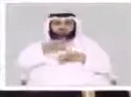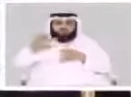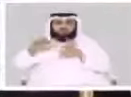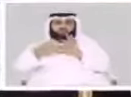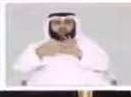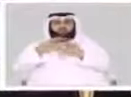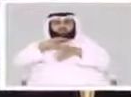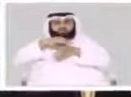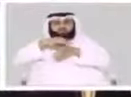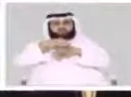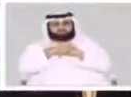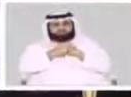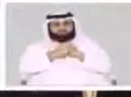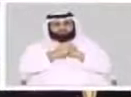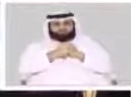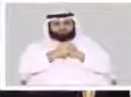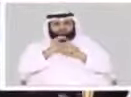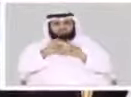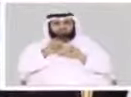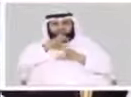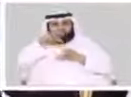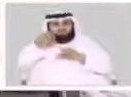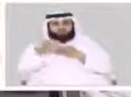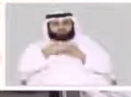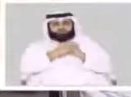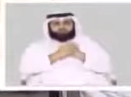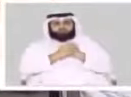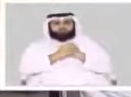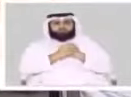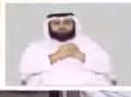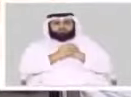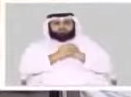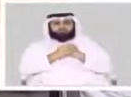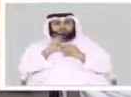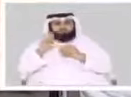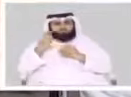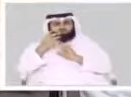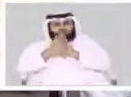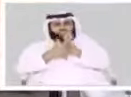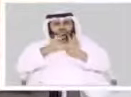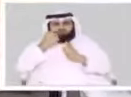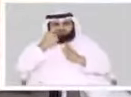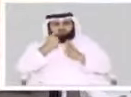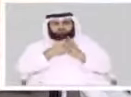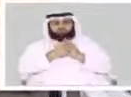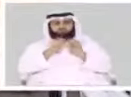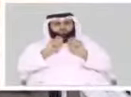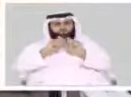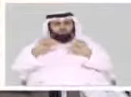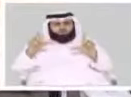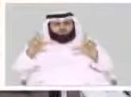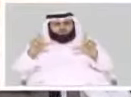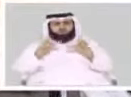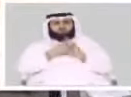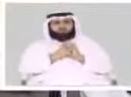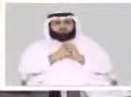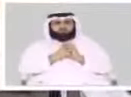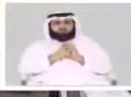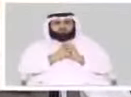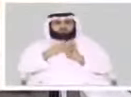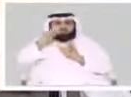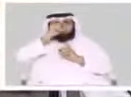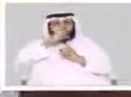الناس. نعم. إذا تحب ننتقل إليه. والله لو نشير إلى أنه مهم جدا، ونريد أن نبين قيمة هذه